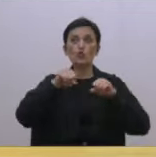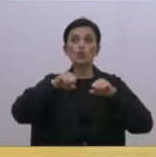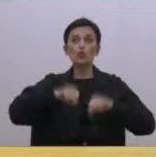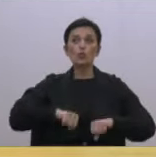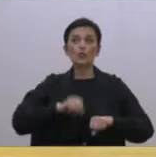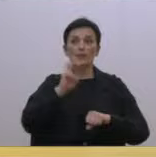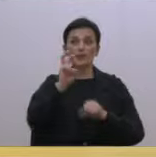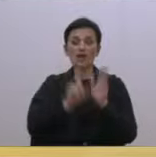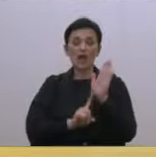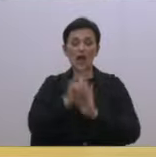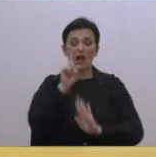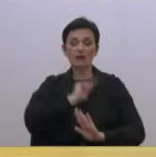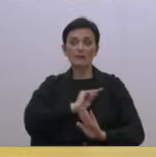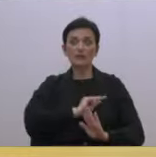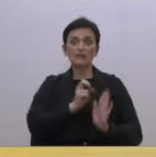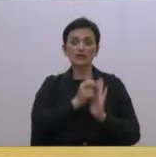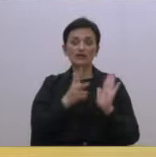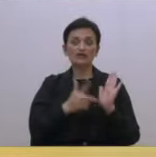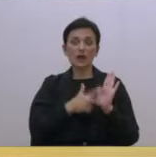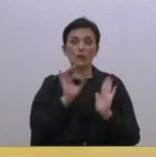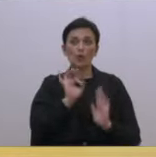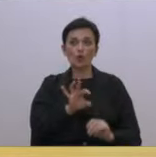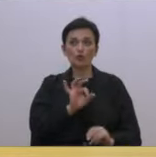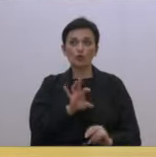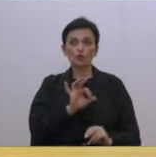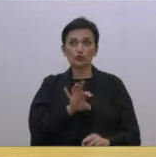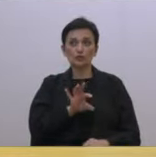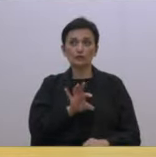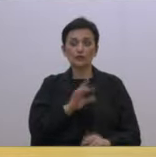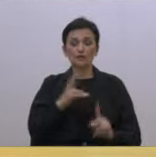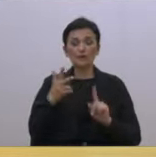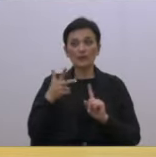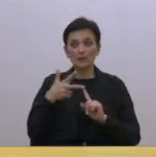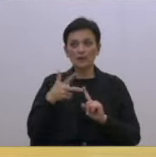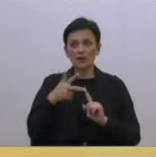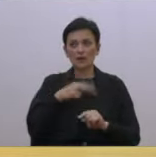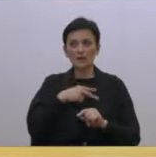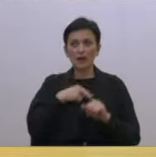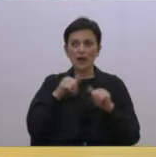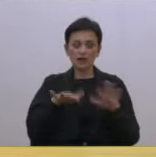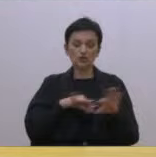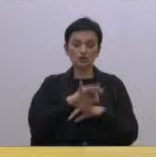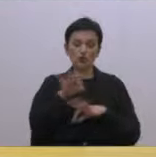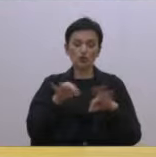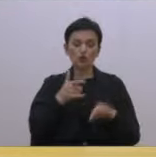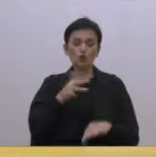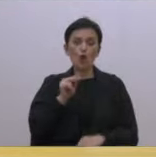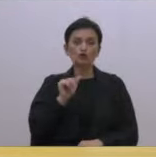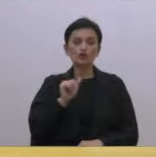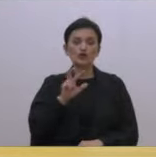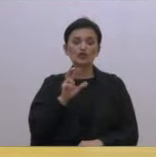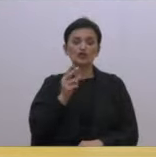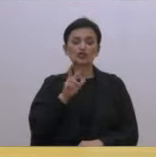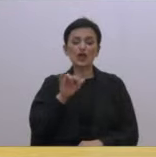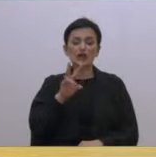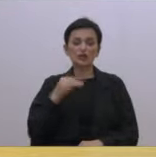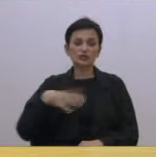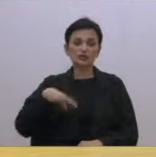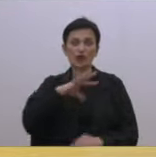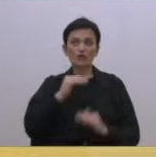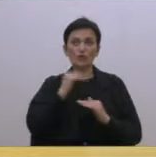შესრულება შეუდგება 18 ოქტომბრიდან. Და მესამე პარლამენტის დადგენილების პროექტი გოჩა ჯეირანაშვილის საქართველოს